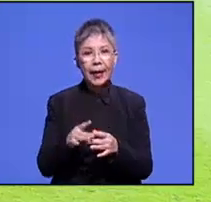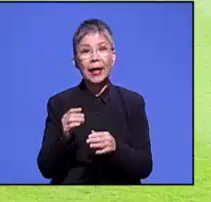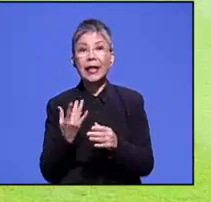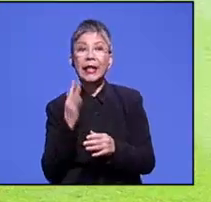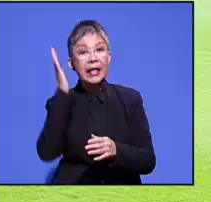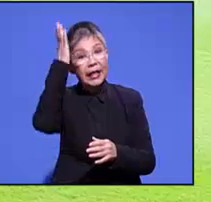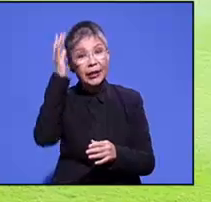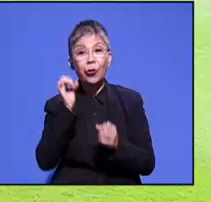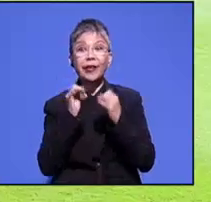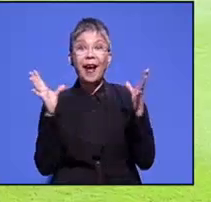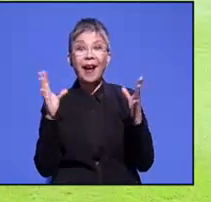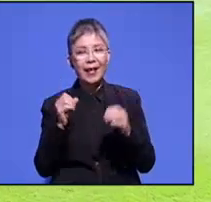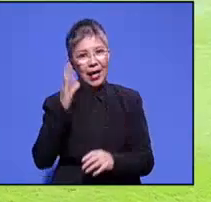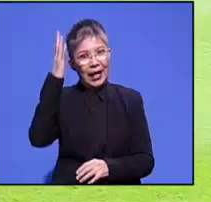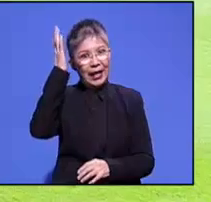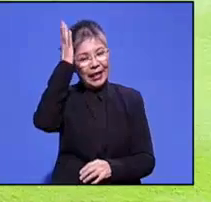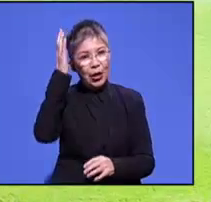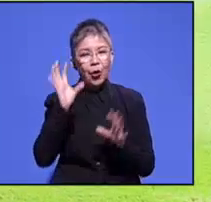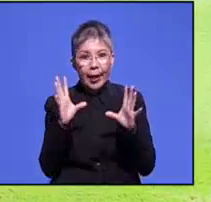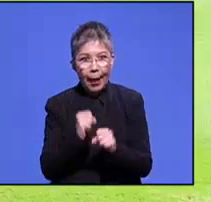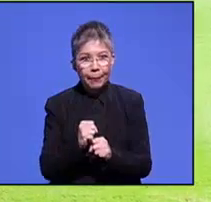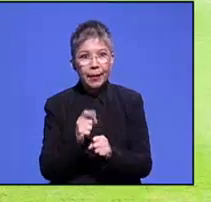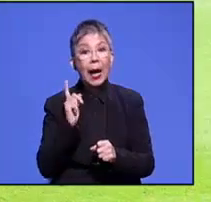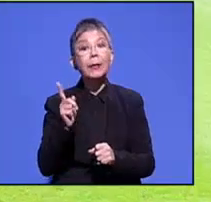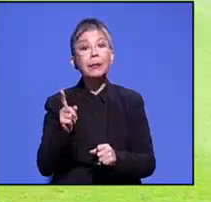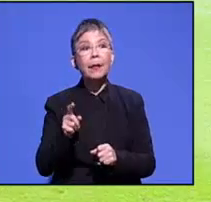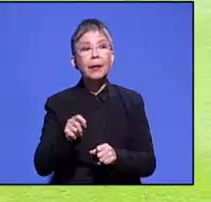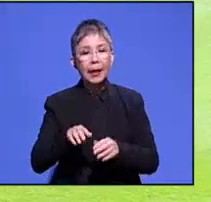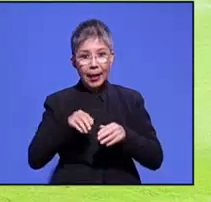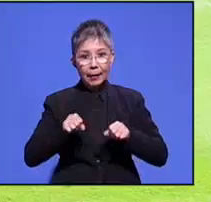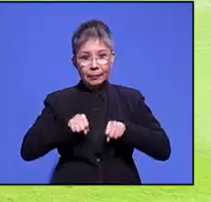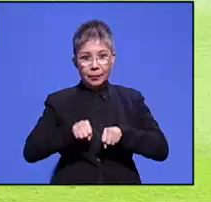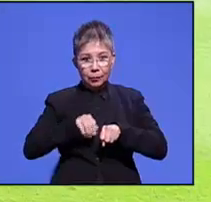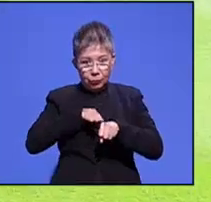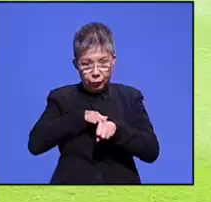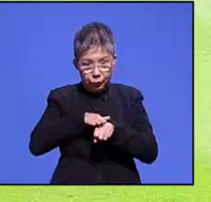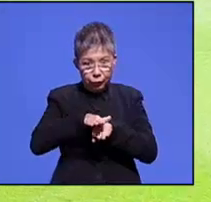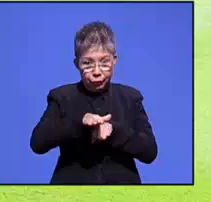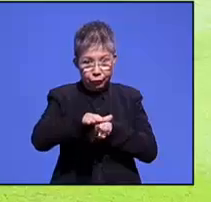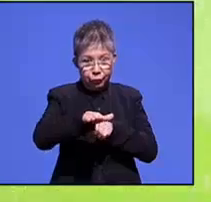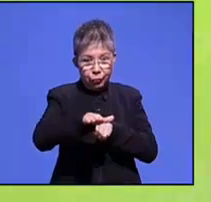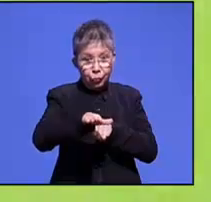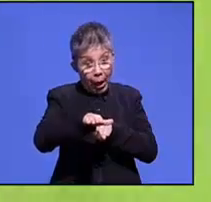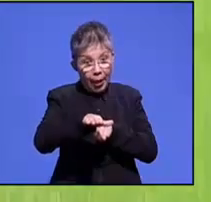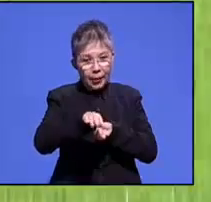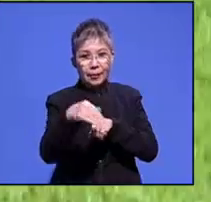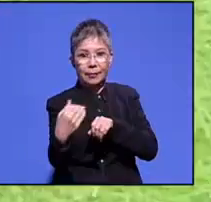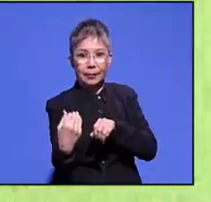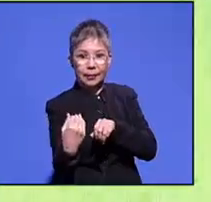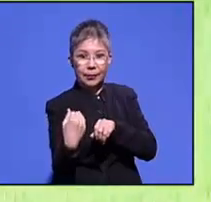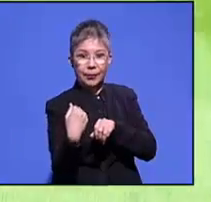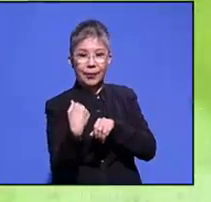terang warnanya itu karena ia arah fotonya ini lurus kearah kamera atau Karang ada Mas minta tolong geser